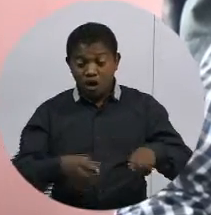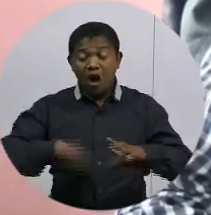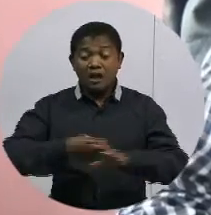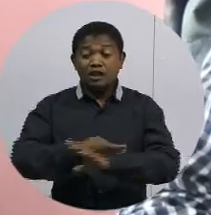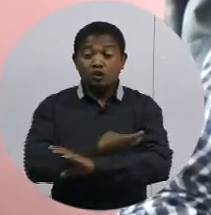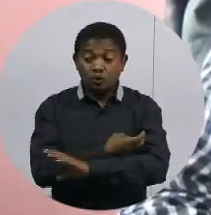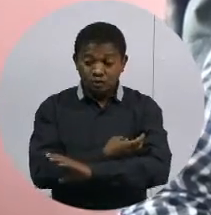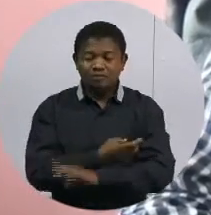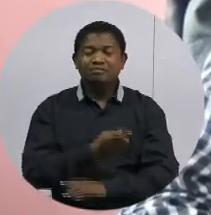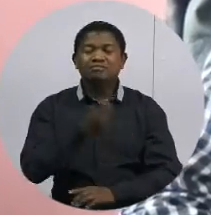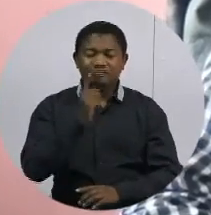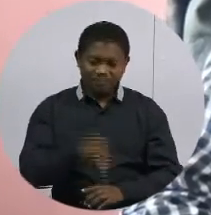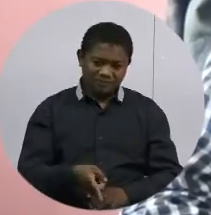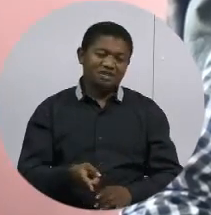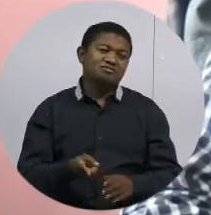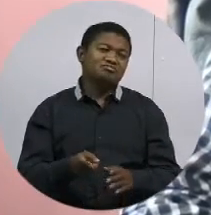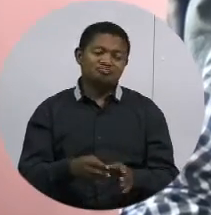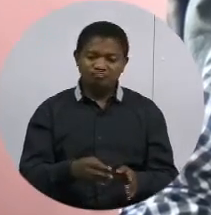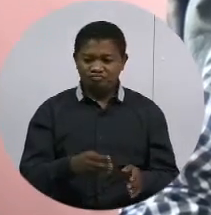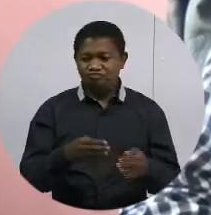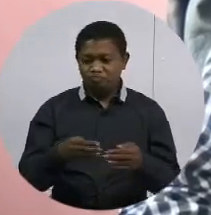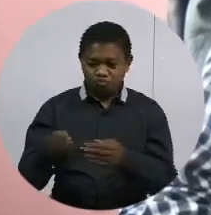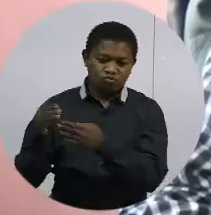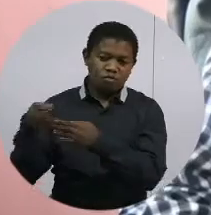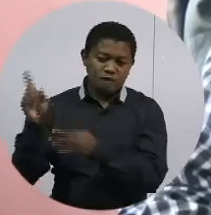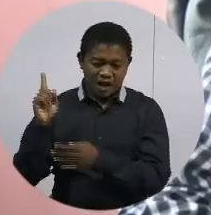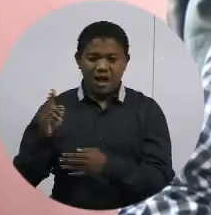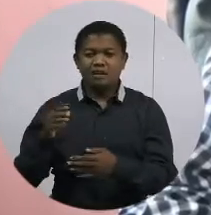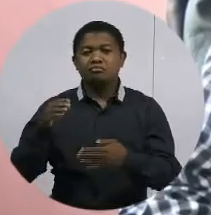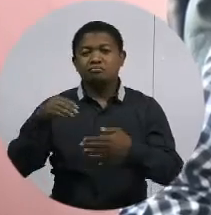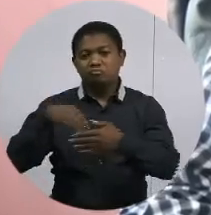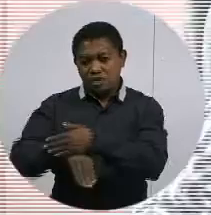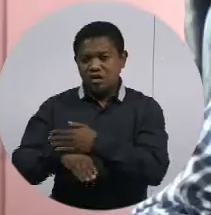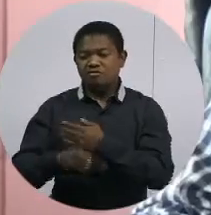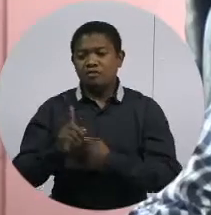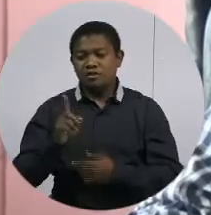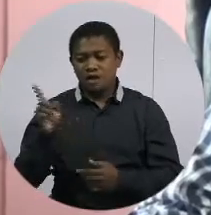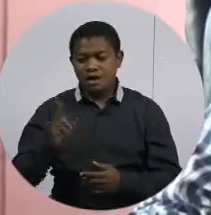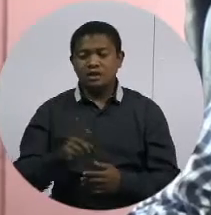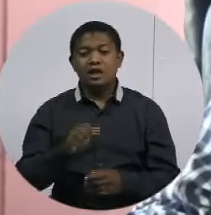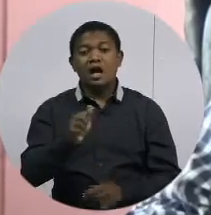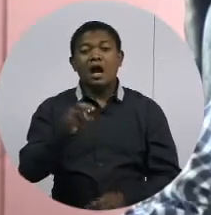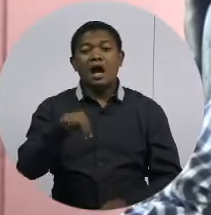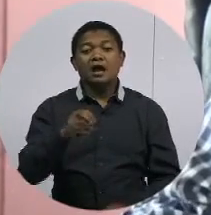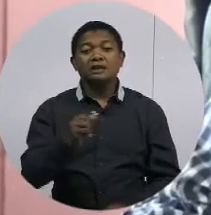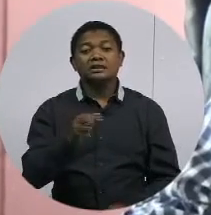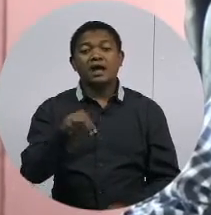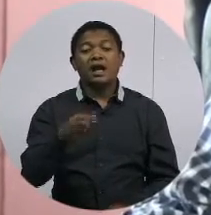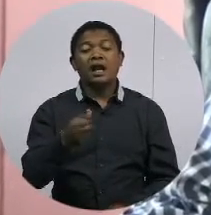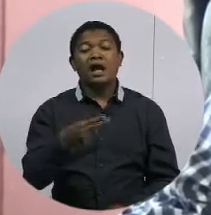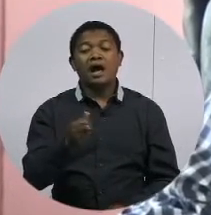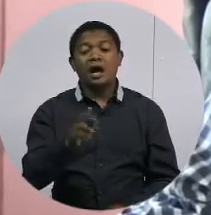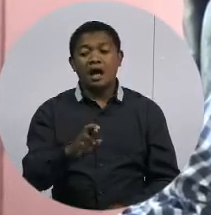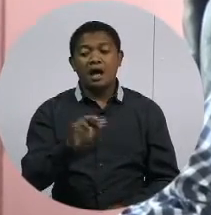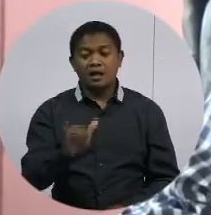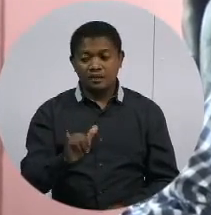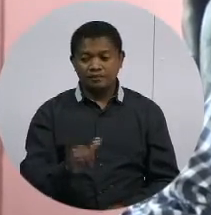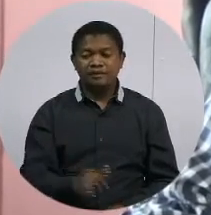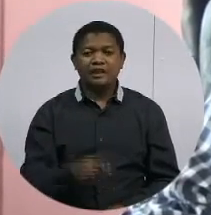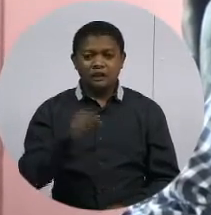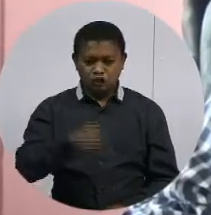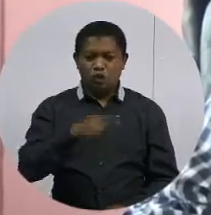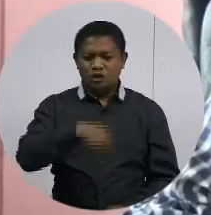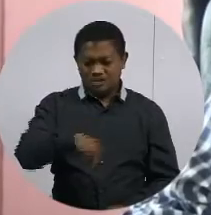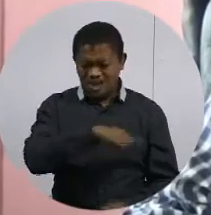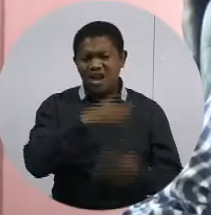toerany koa izy zany a eny anivon'ny anjanahary fa tsy hoe mitambabe akory zay zavatrazay mbola afaka mandray aloha zay zany zao e fa apetrako tsara